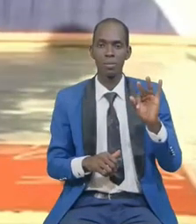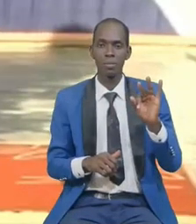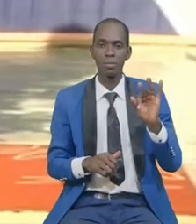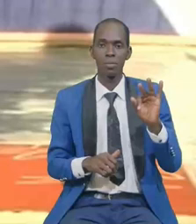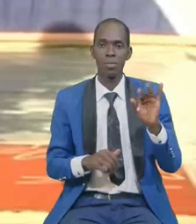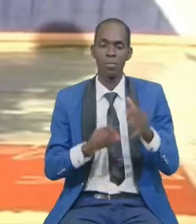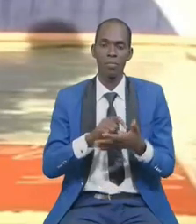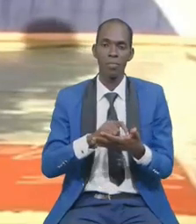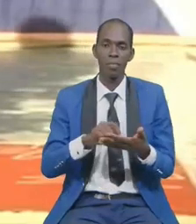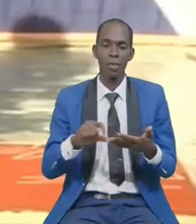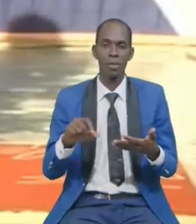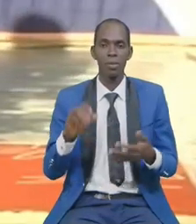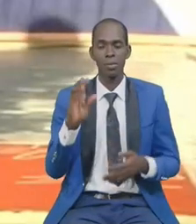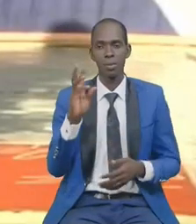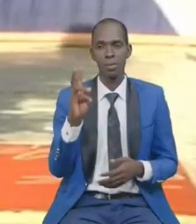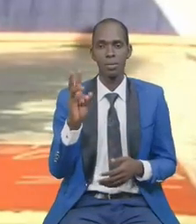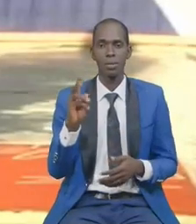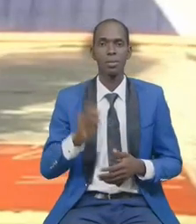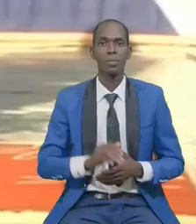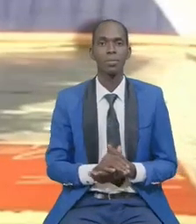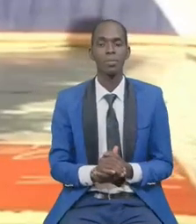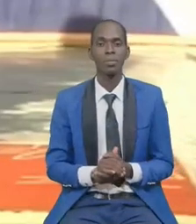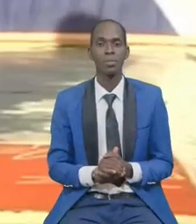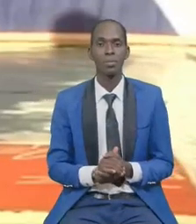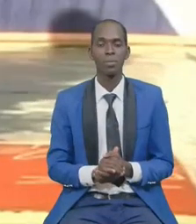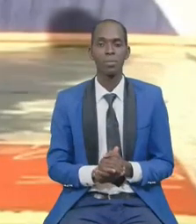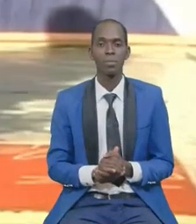lisons à partir du verset 16.